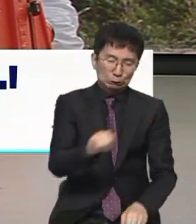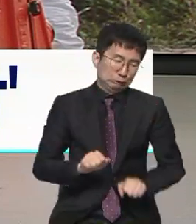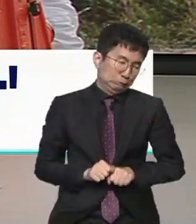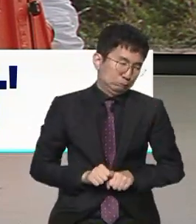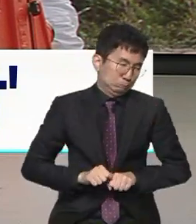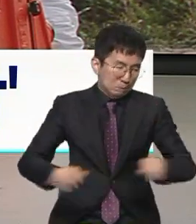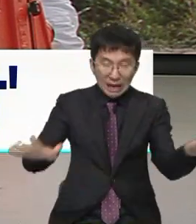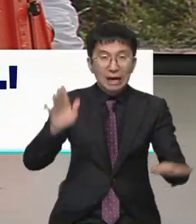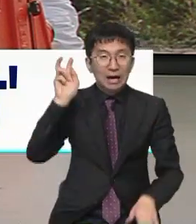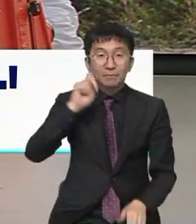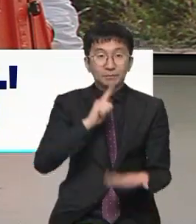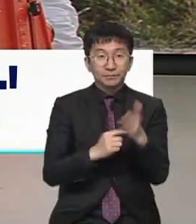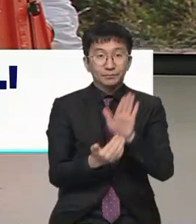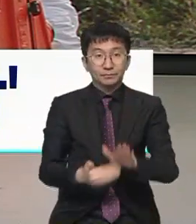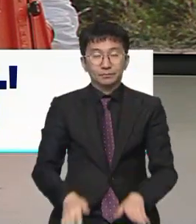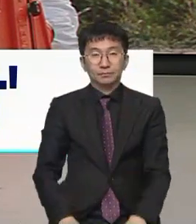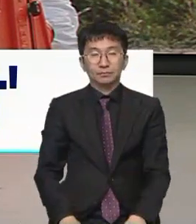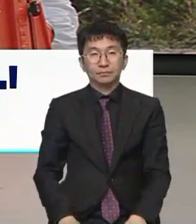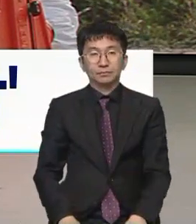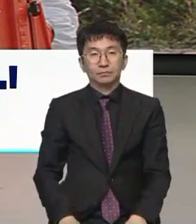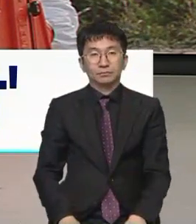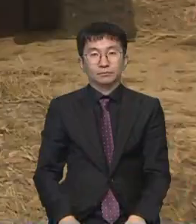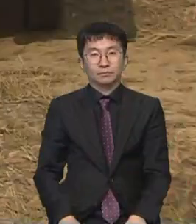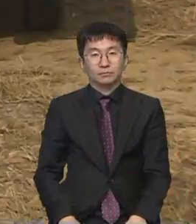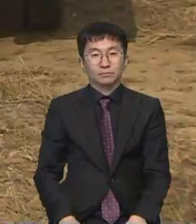김수영 기자가 취재했습니다.